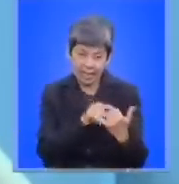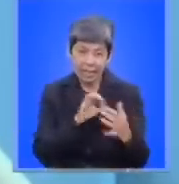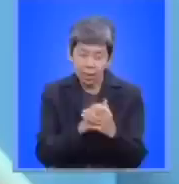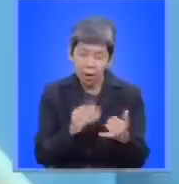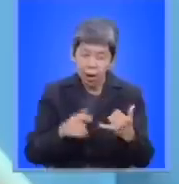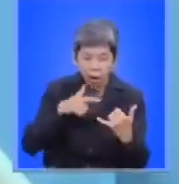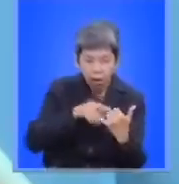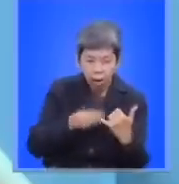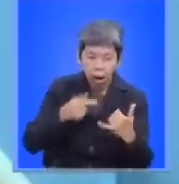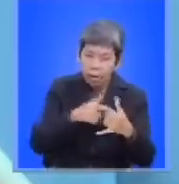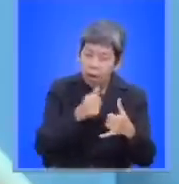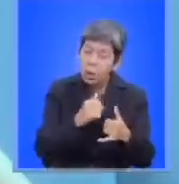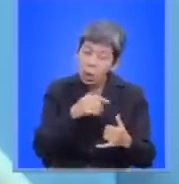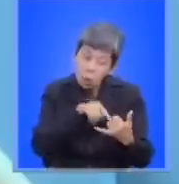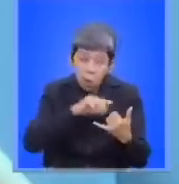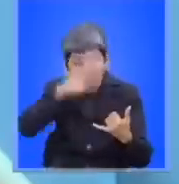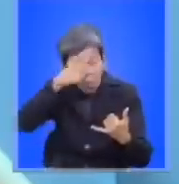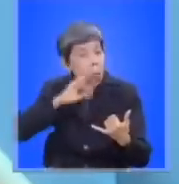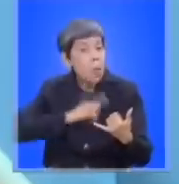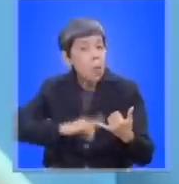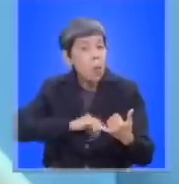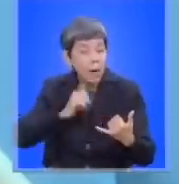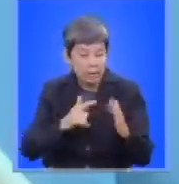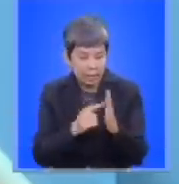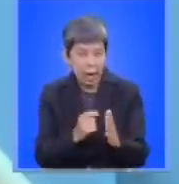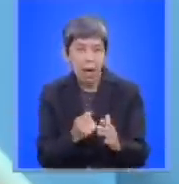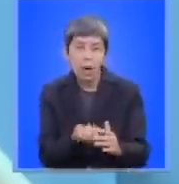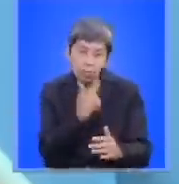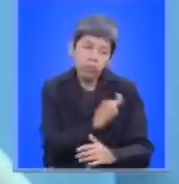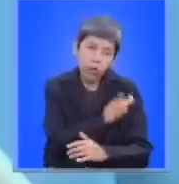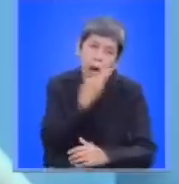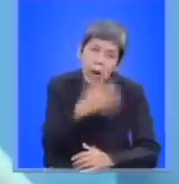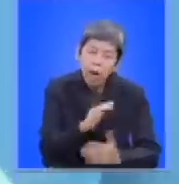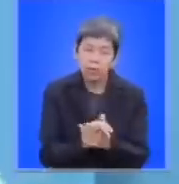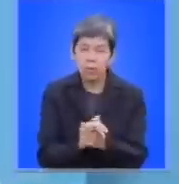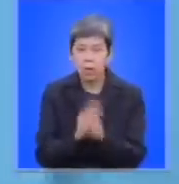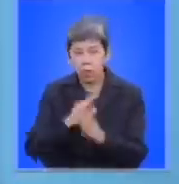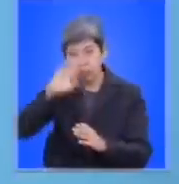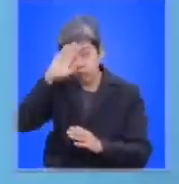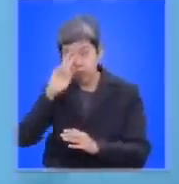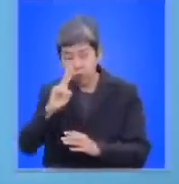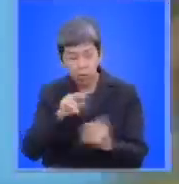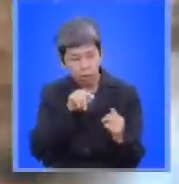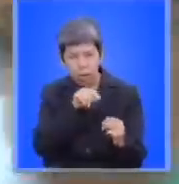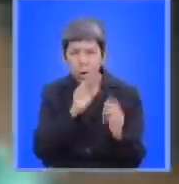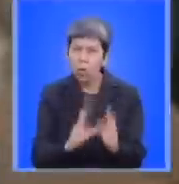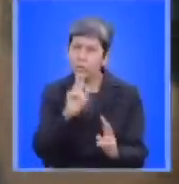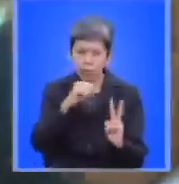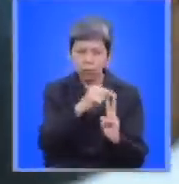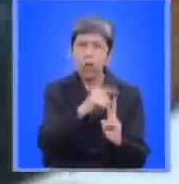ให้ไปอะค่ะว่าตอนนี้อาการของคนไข้เป็นยังไงบ้างค่ะรวมถึงให้ไปสองรายใช่ไหมอาการทั้งสองรายอะค่ะอาจ